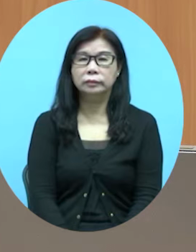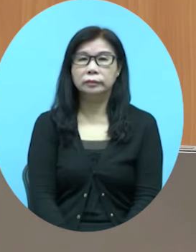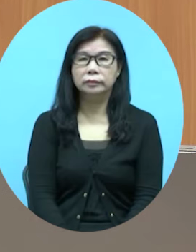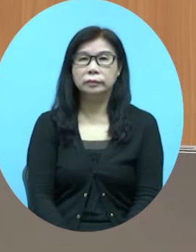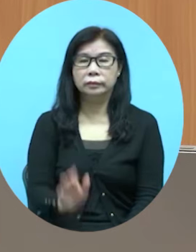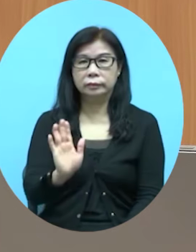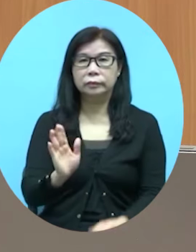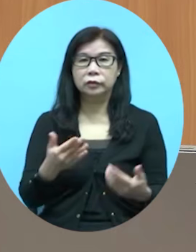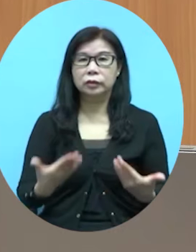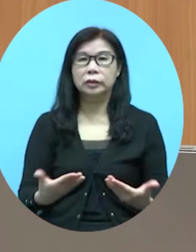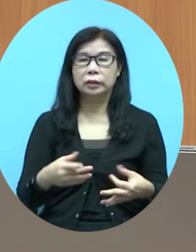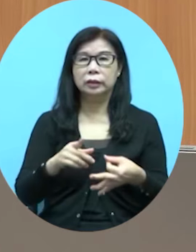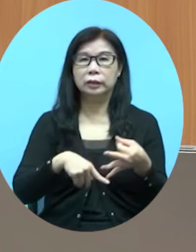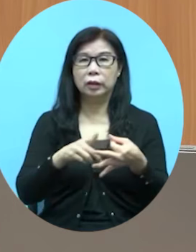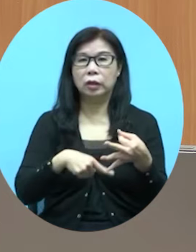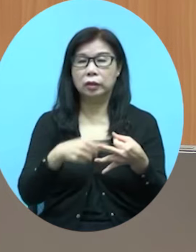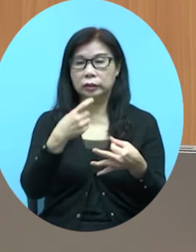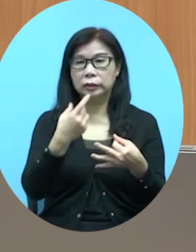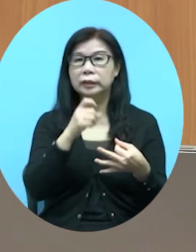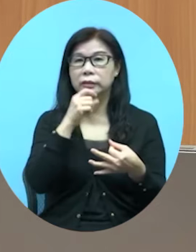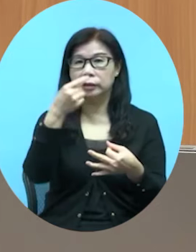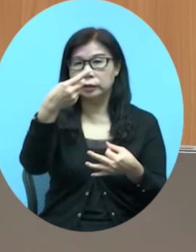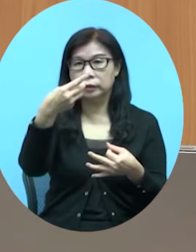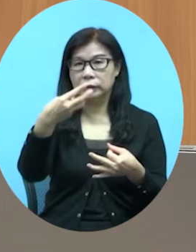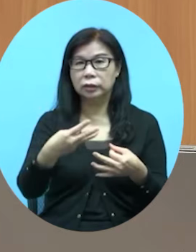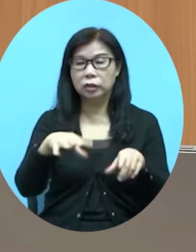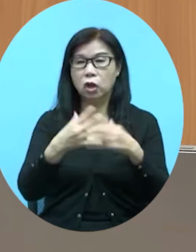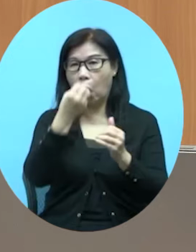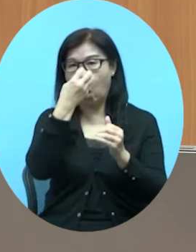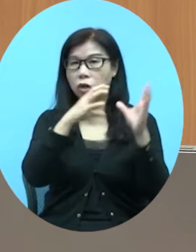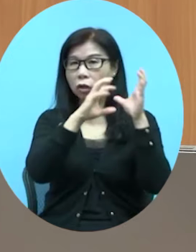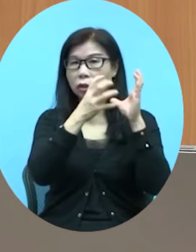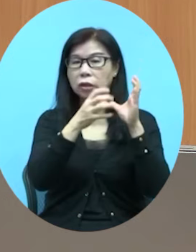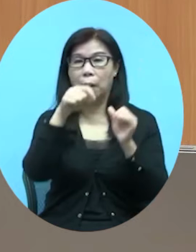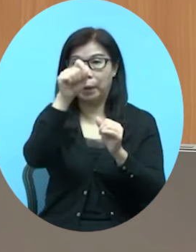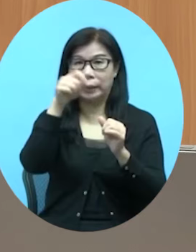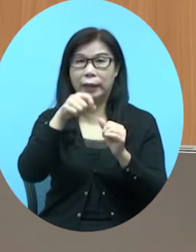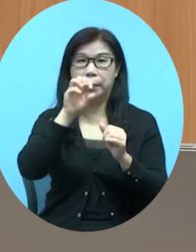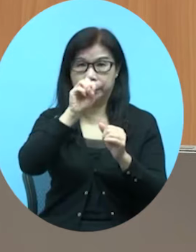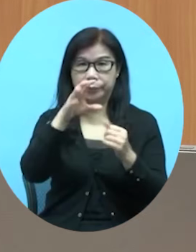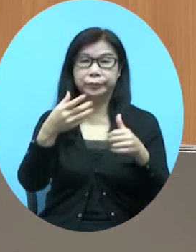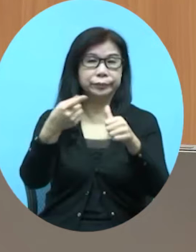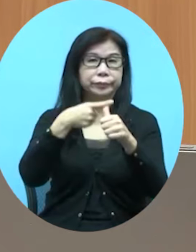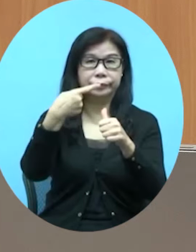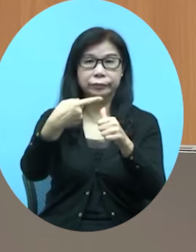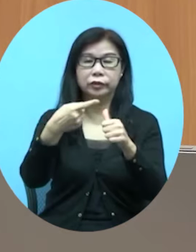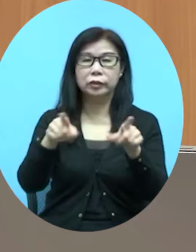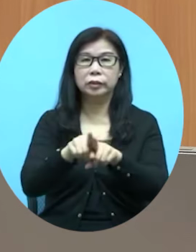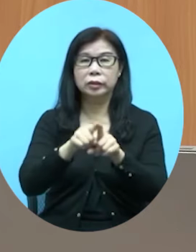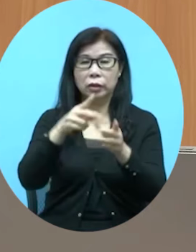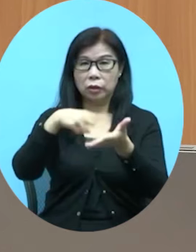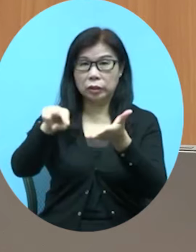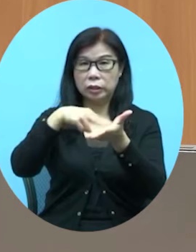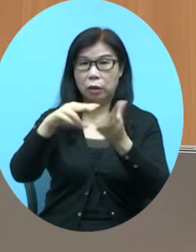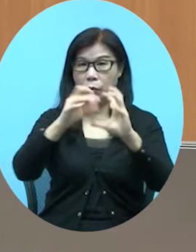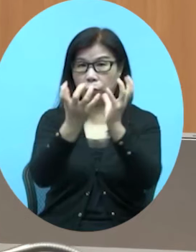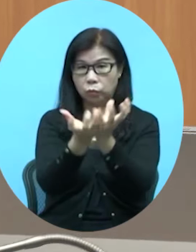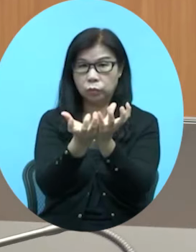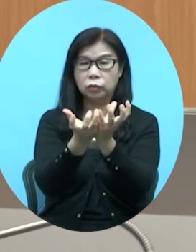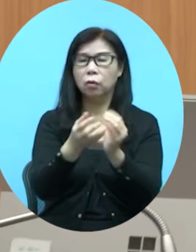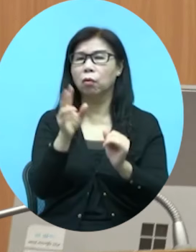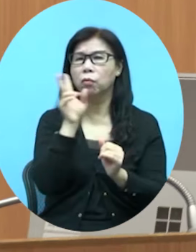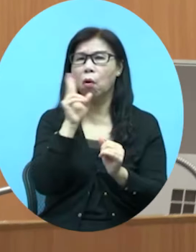HelloA few English questions from RTHK English News First about the dancing cluster It seems that this cluster